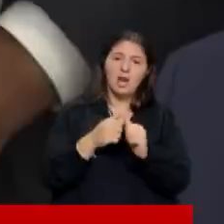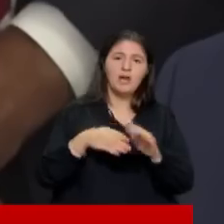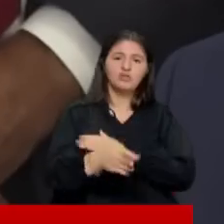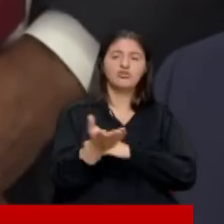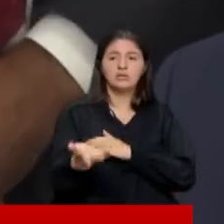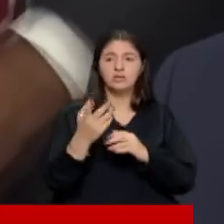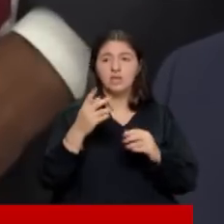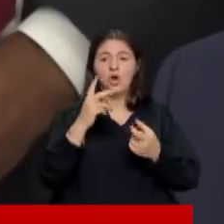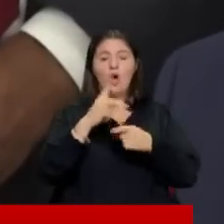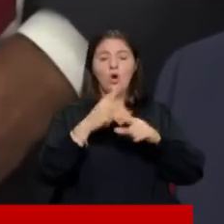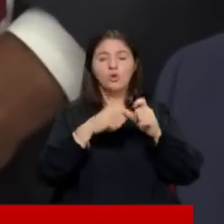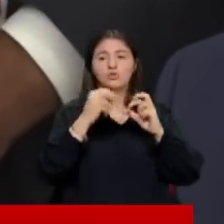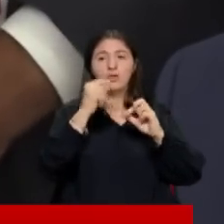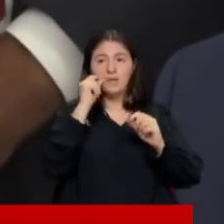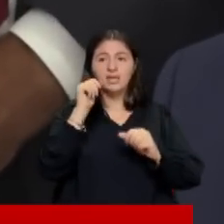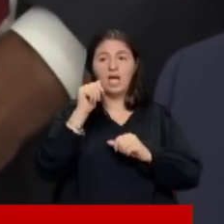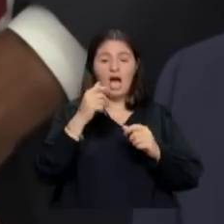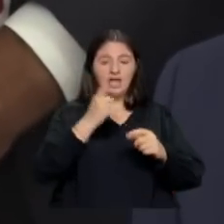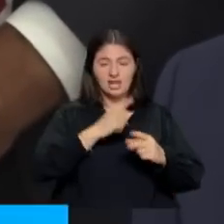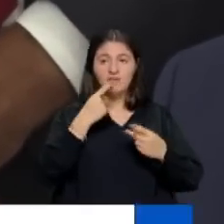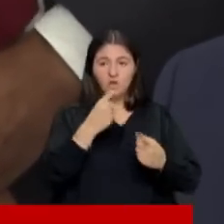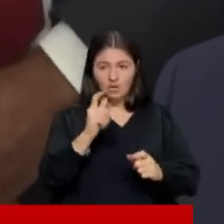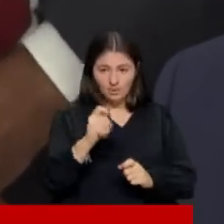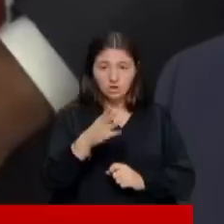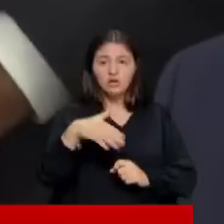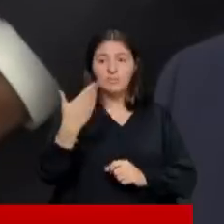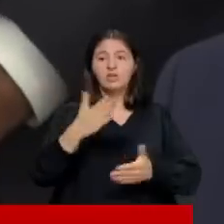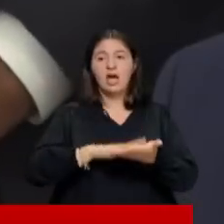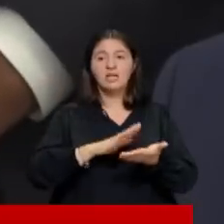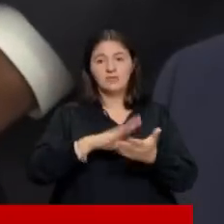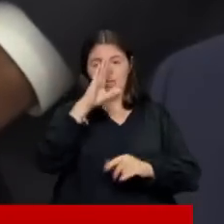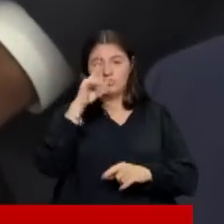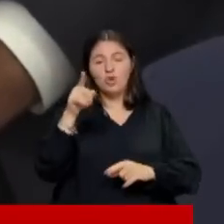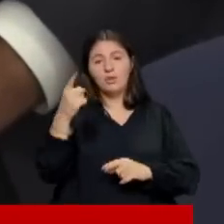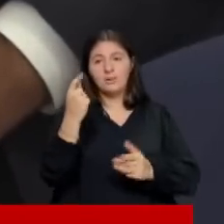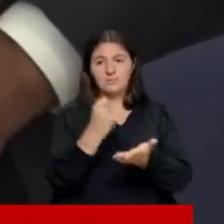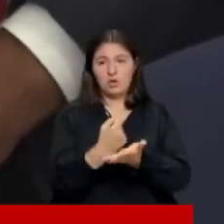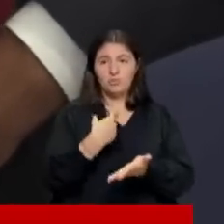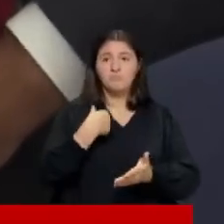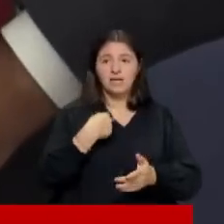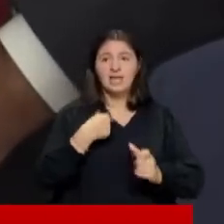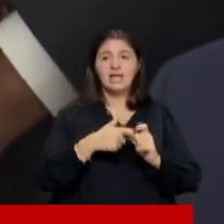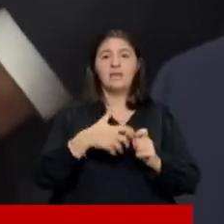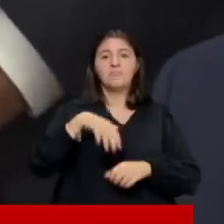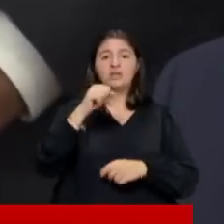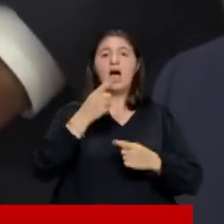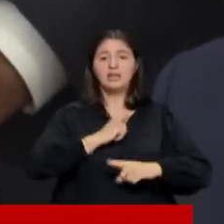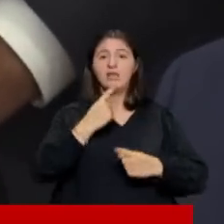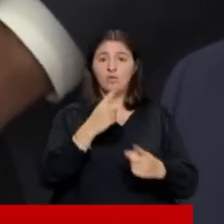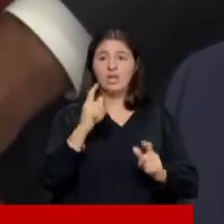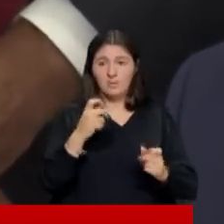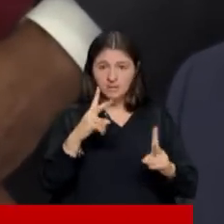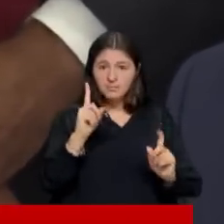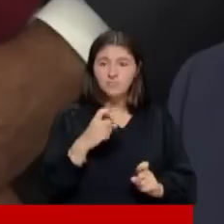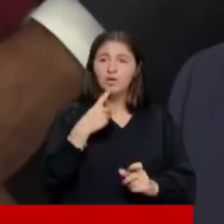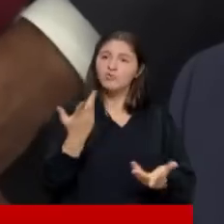gireceğiz Özgür Bey adayları ilan edecek Daha sonra bir başka arkadaşımız İstanbul'dan O da bir mektup yazmış Ben de genel merkezde adaylığımı